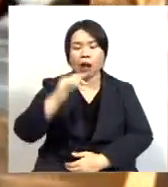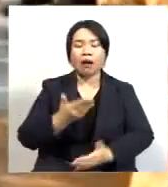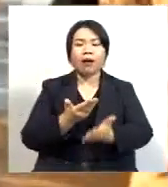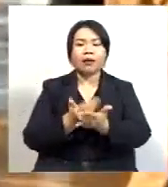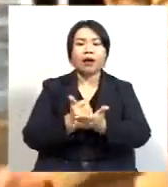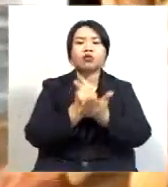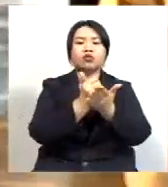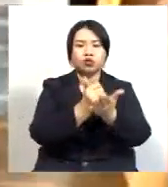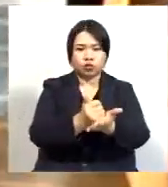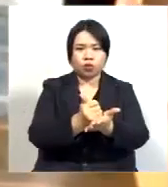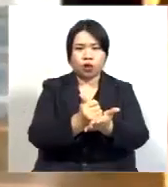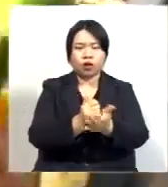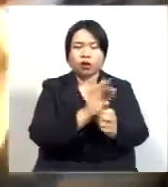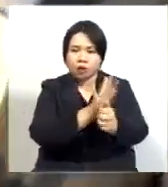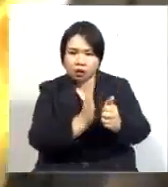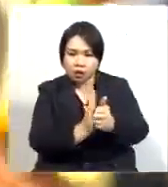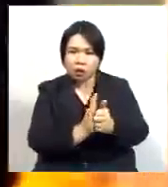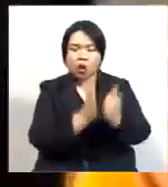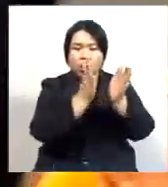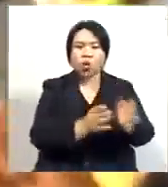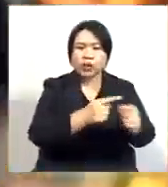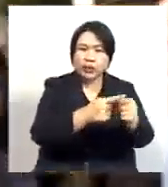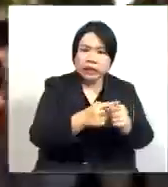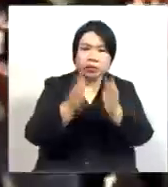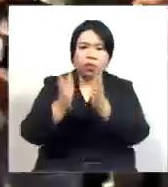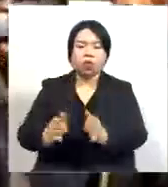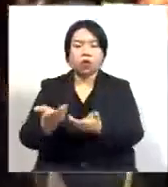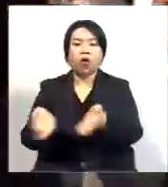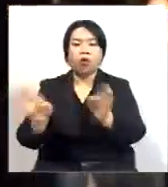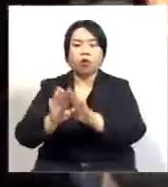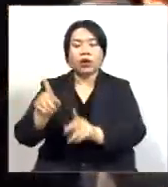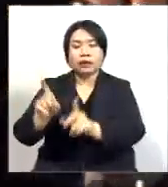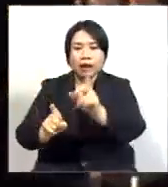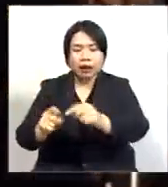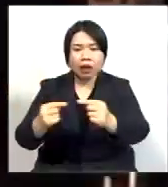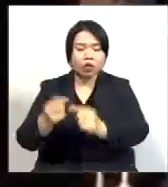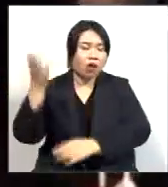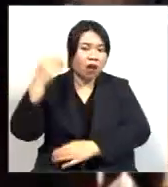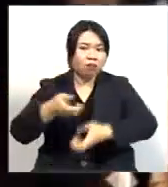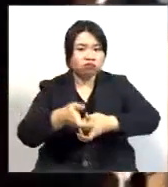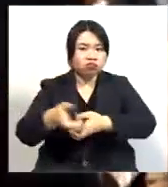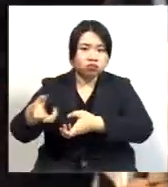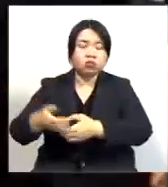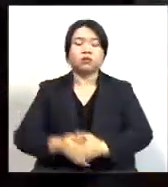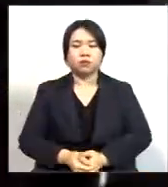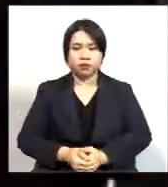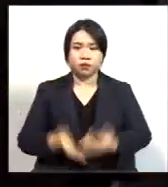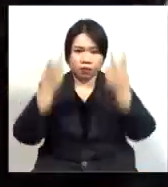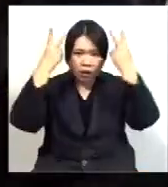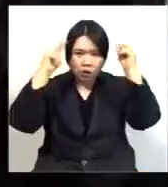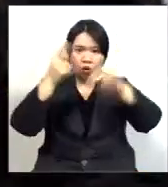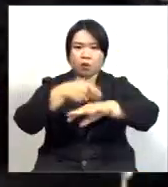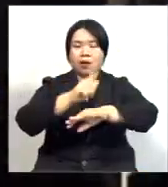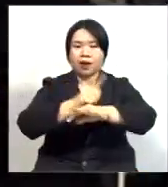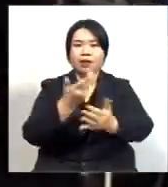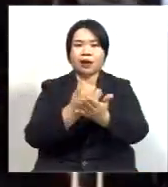าผู้ที่ได้รับบาดเจ็บและครอบครัวผู้เสียชีวิตจากเหตุการณ์กราดยิงประชาชนโดยนายกรัฐมนตรีก็ได้เป็นประธานมอบเงิน